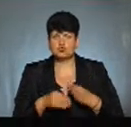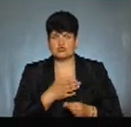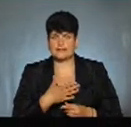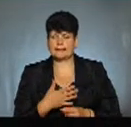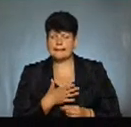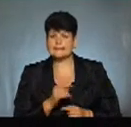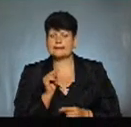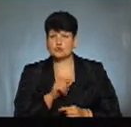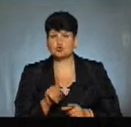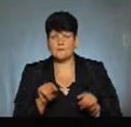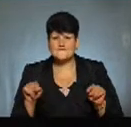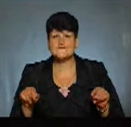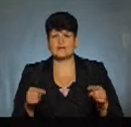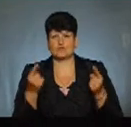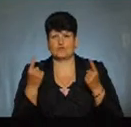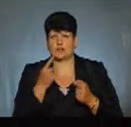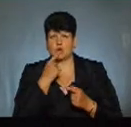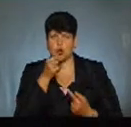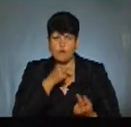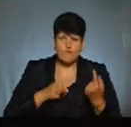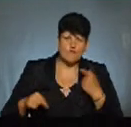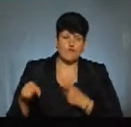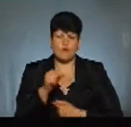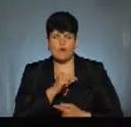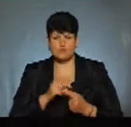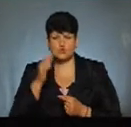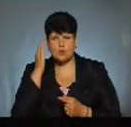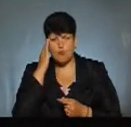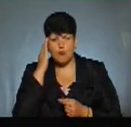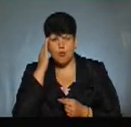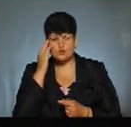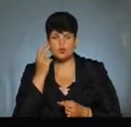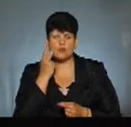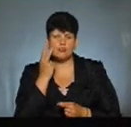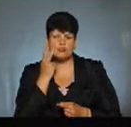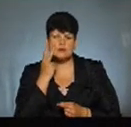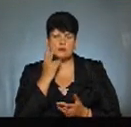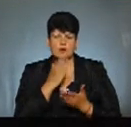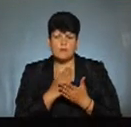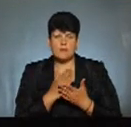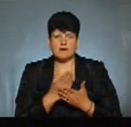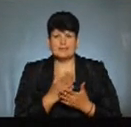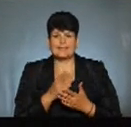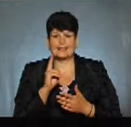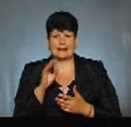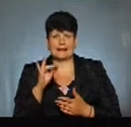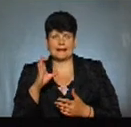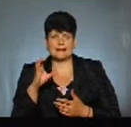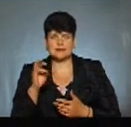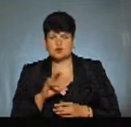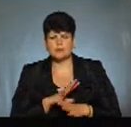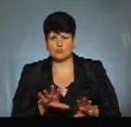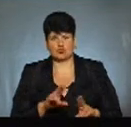того, щоб відновити кровообіг, щоб мозок постійно мав доступ кисню, щоб не відбулася